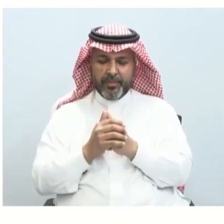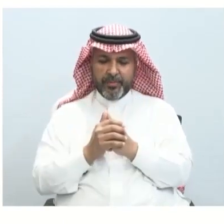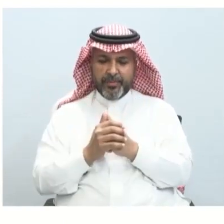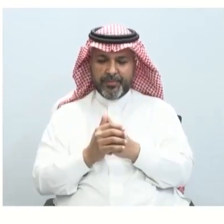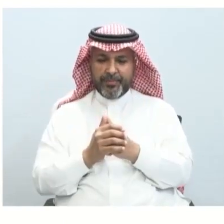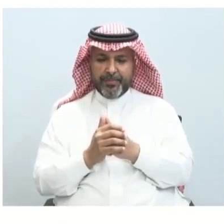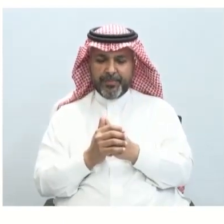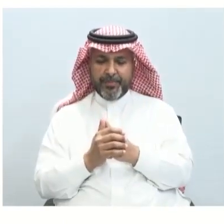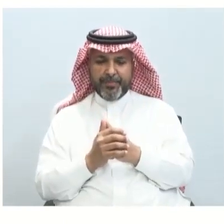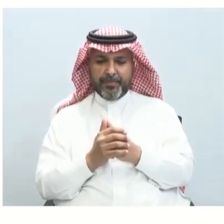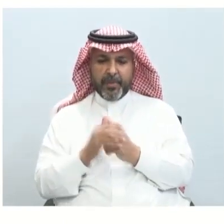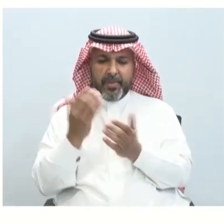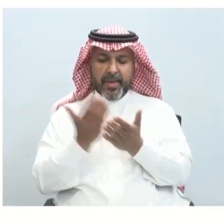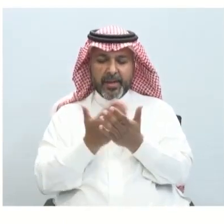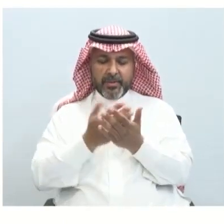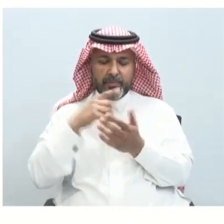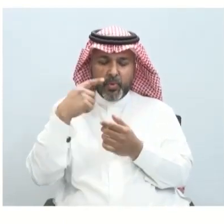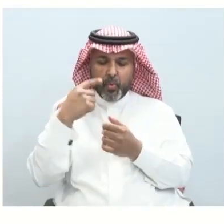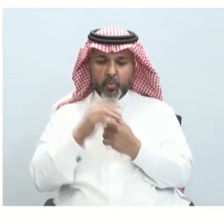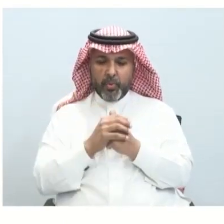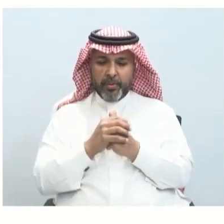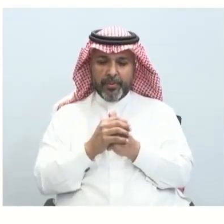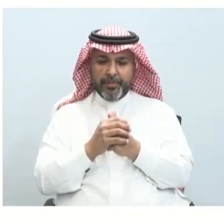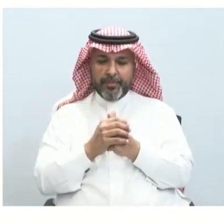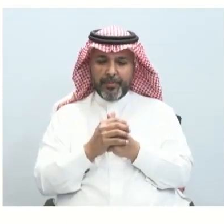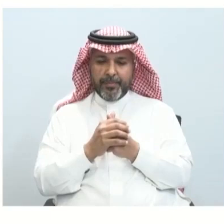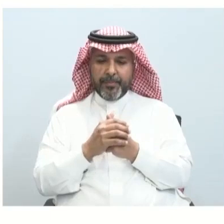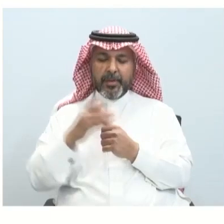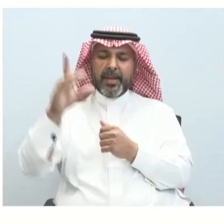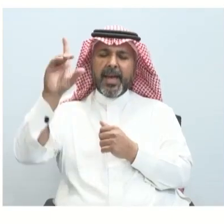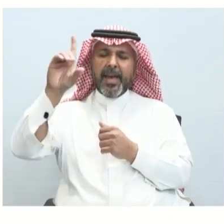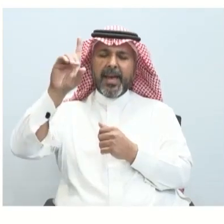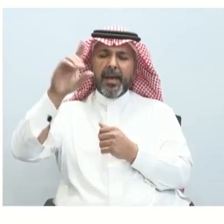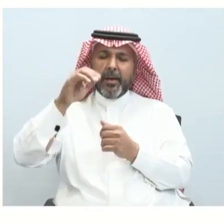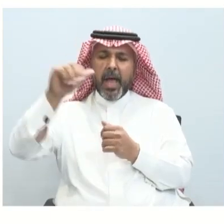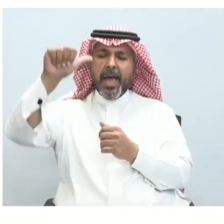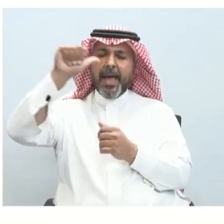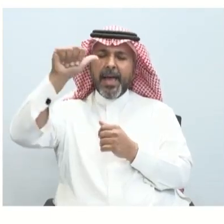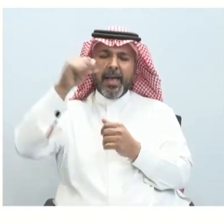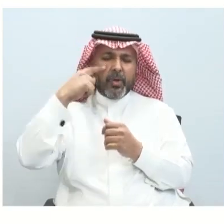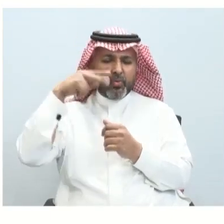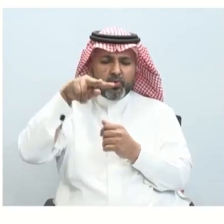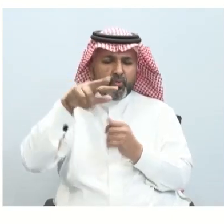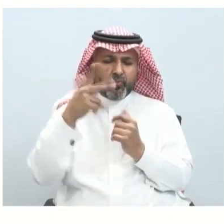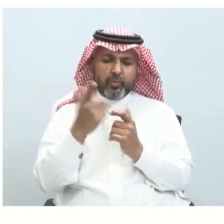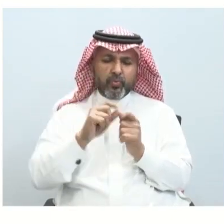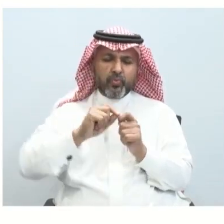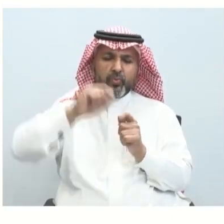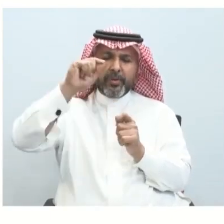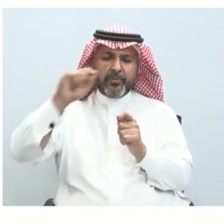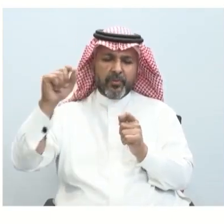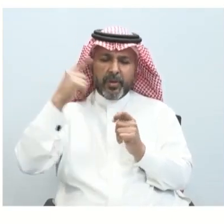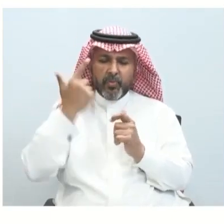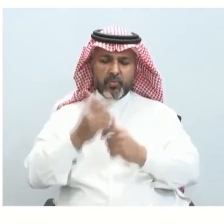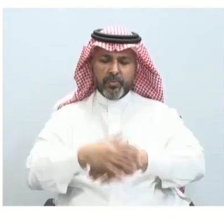و21 اذا هذا الرسم البياني يعبر عن خليه تنمو تنقسم يمثل جميع اطوار هذه الدوره